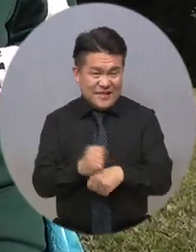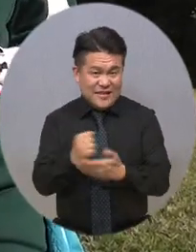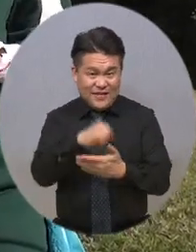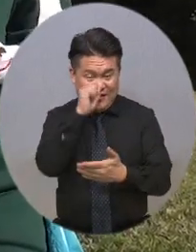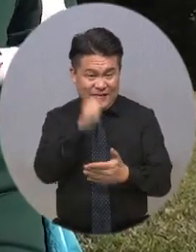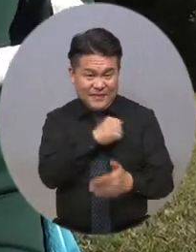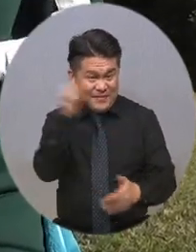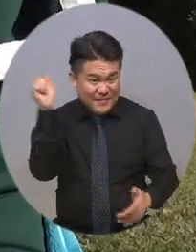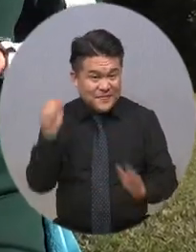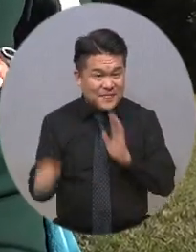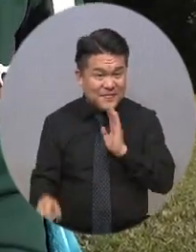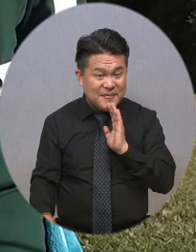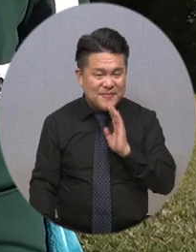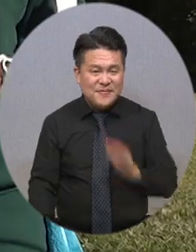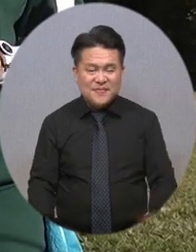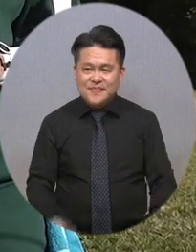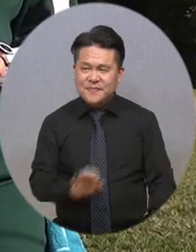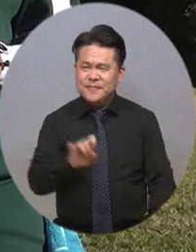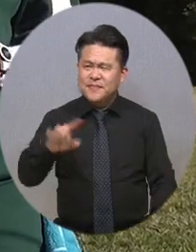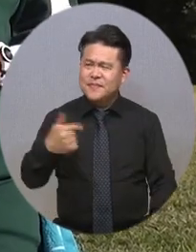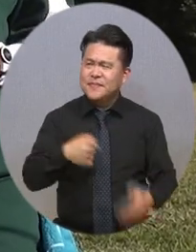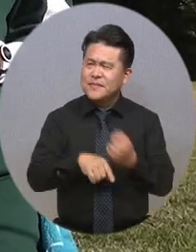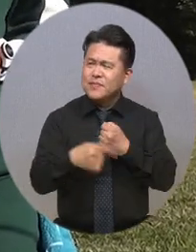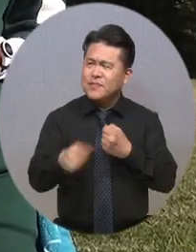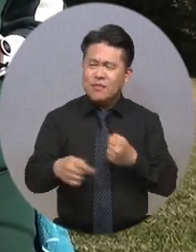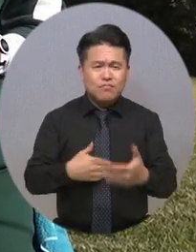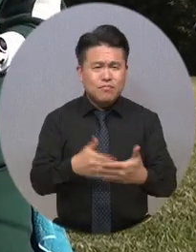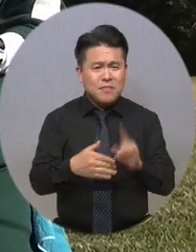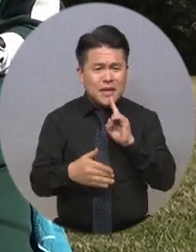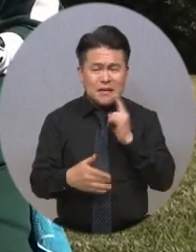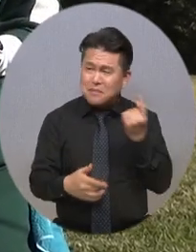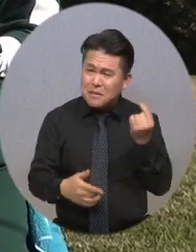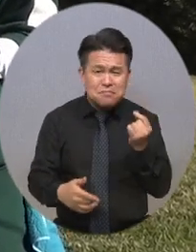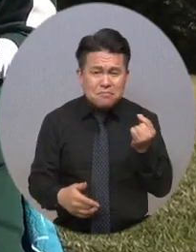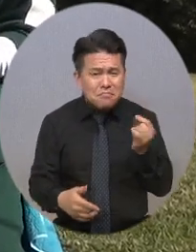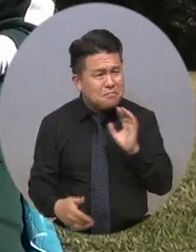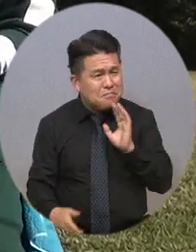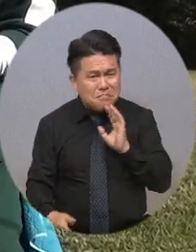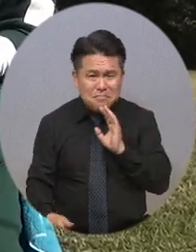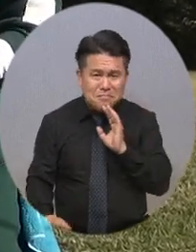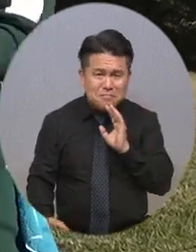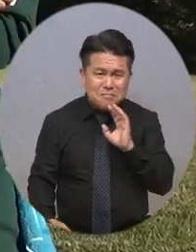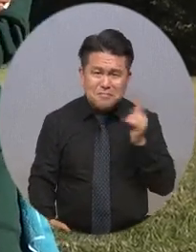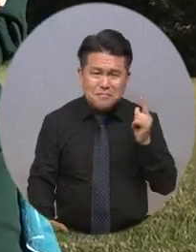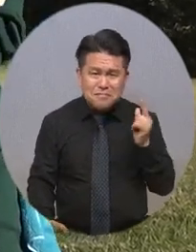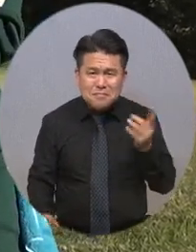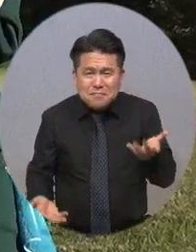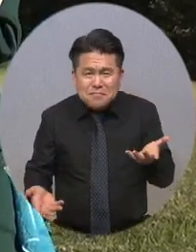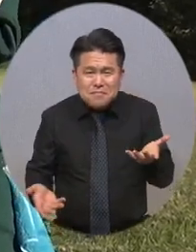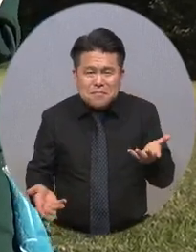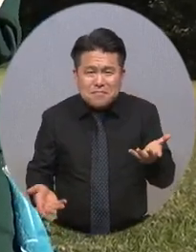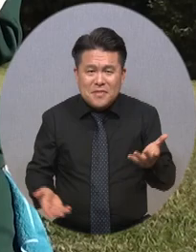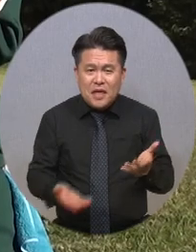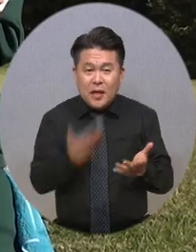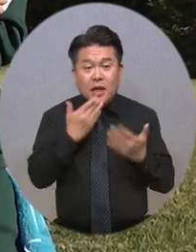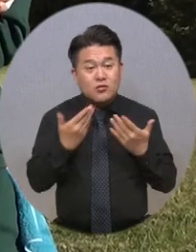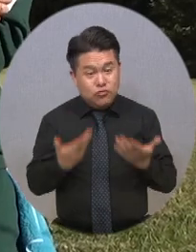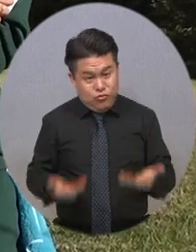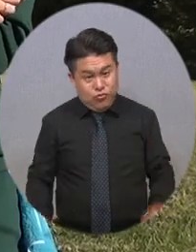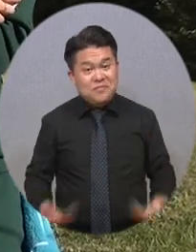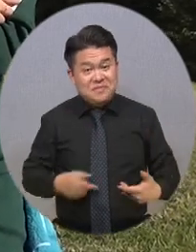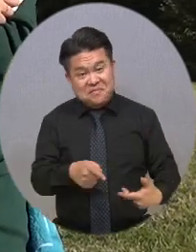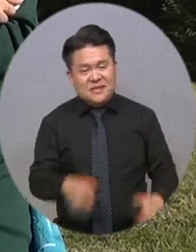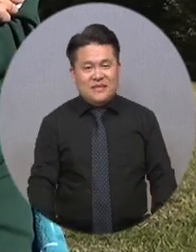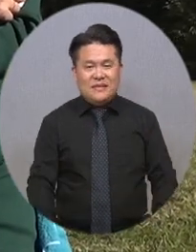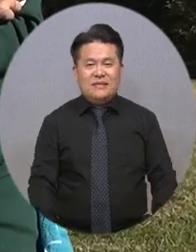할 수 있어, 할 수 있어. 배판이 배부른판이죠? 아, 그렇죠. 굉장히 배부른판. 그렇죠. 자꾸 아직 먹고 푹 쉬어야 되는. 나